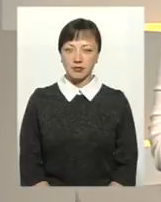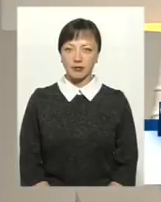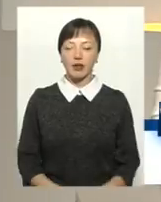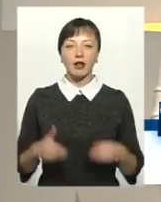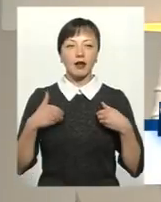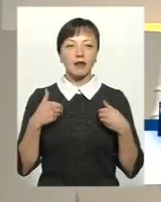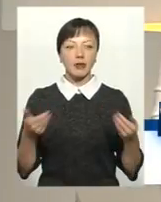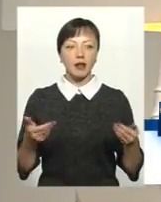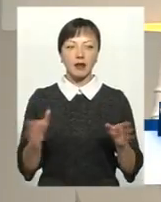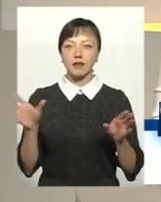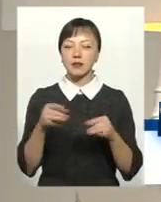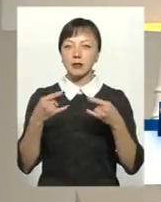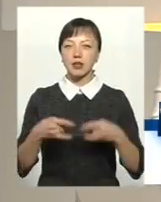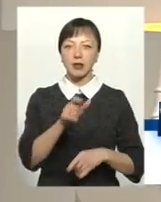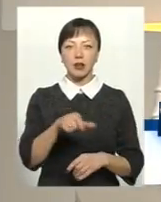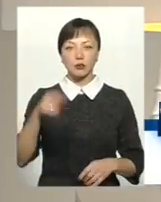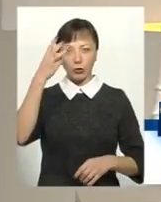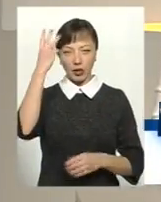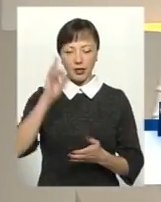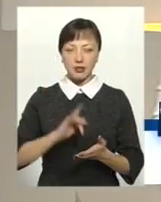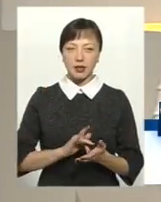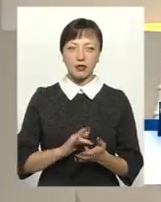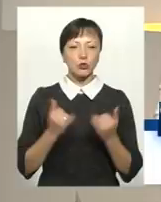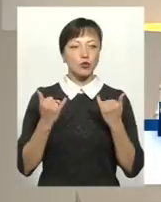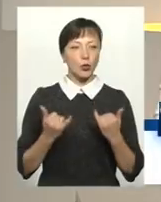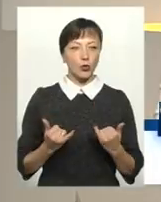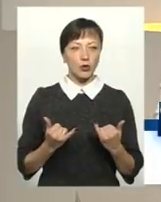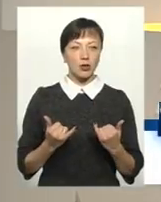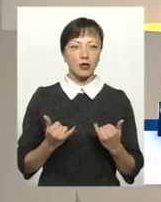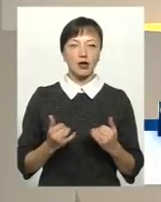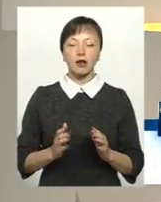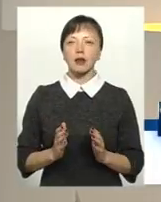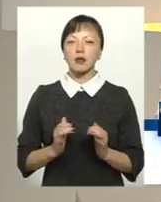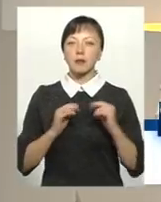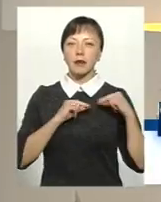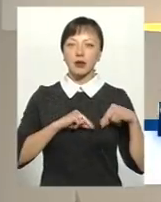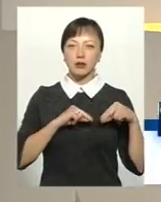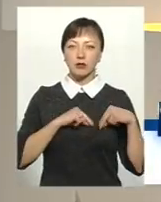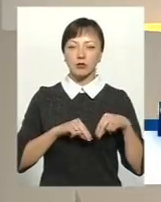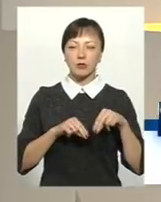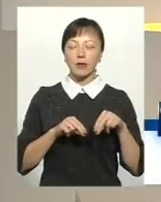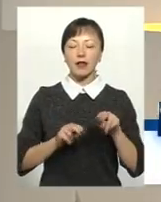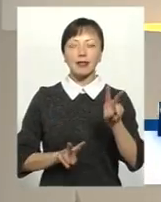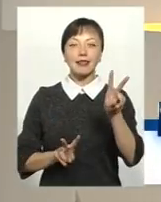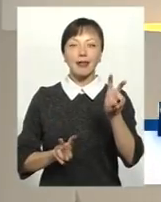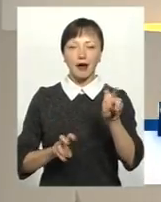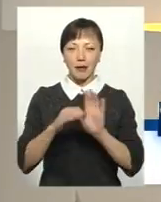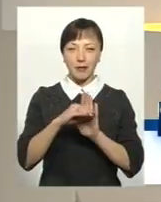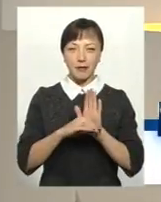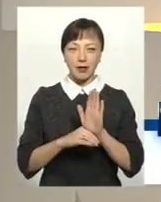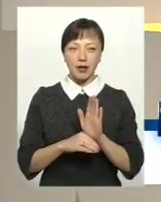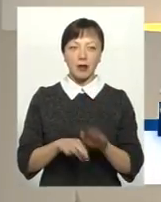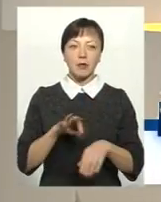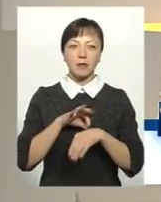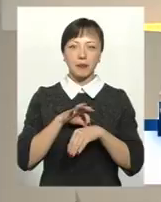Вітання усім телеглядачам Поділля Центр. Сьогодні для вас в студії в ефірі тема і працює для вас Юна